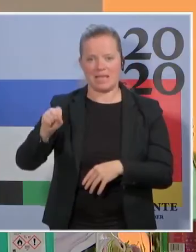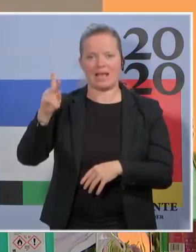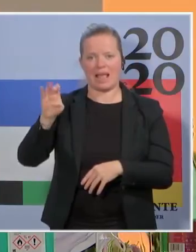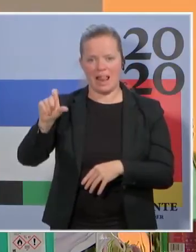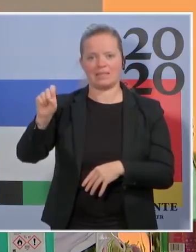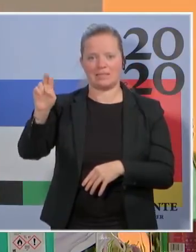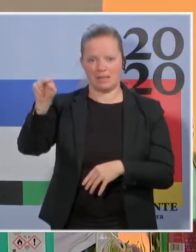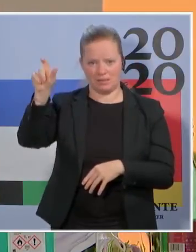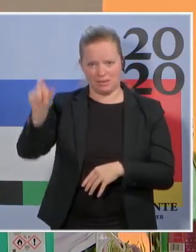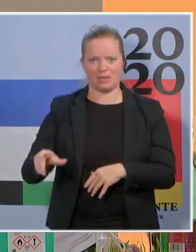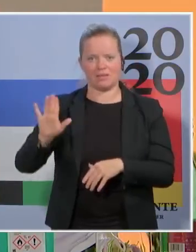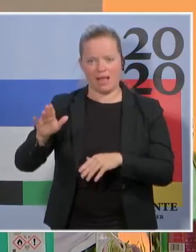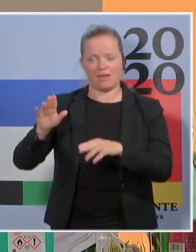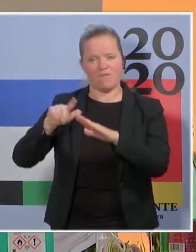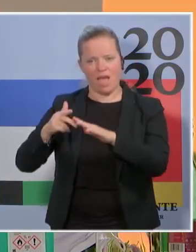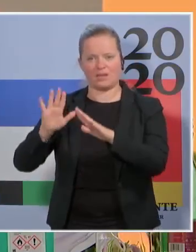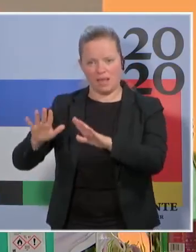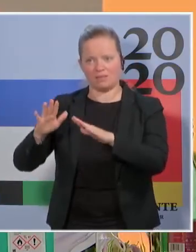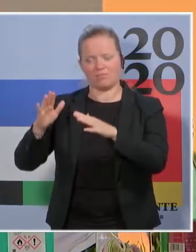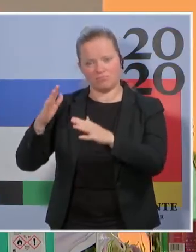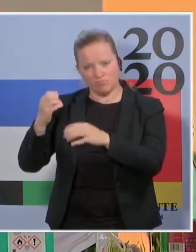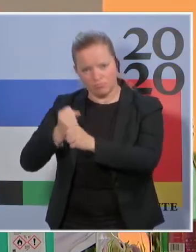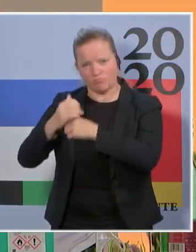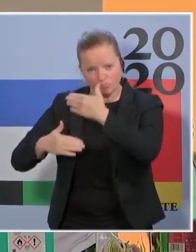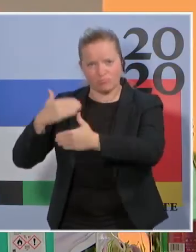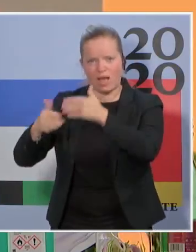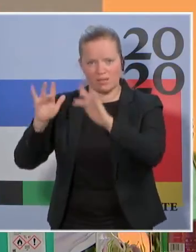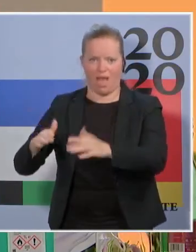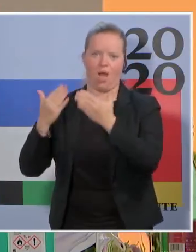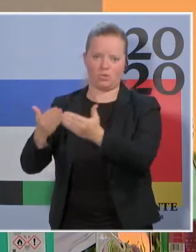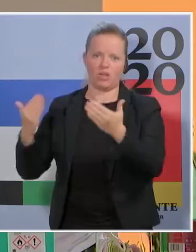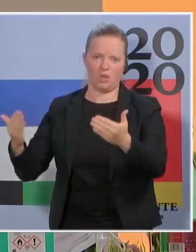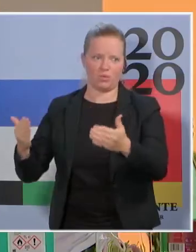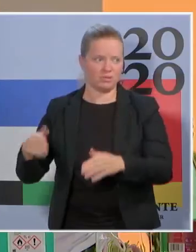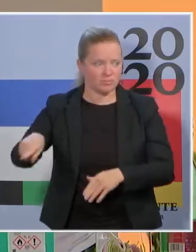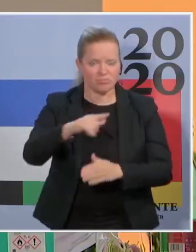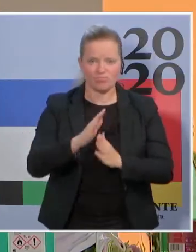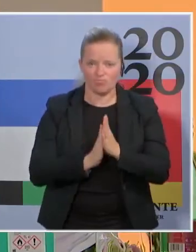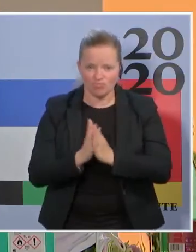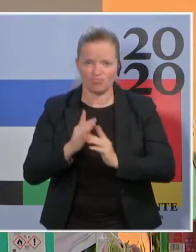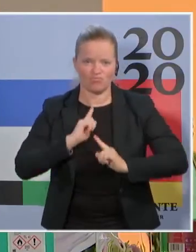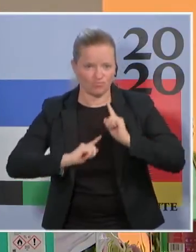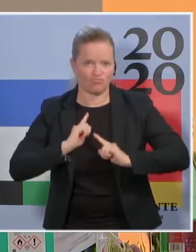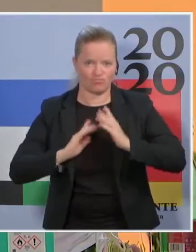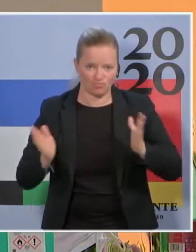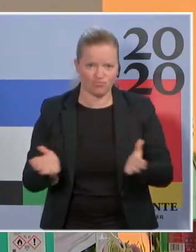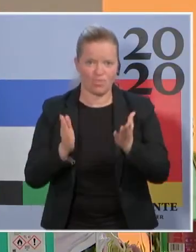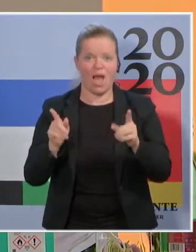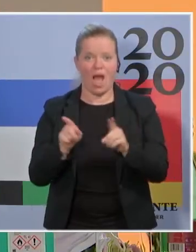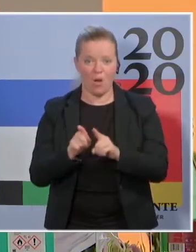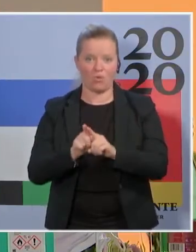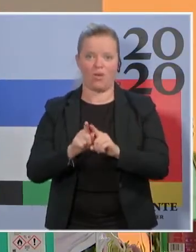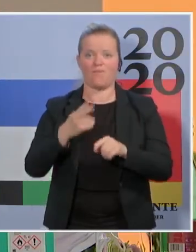wurde. Sie ermuntern, auch sich mit dieser Ausstellung auseinanderzusetzen, auch unsere Gäste an den